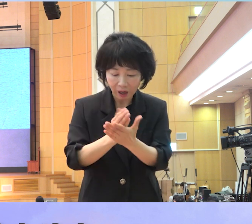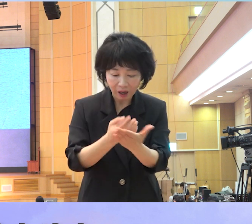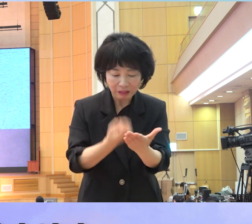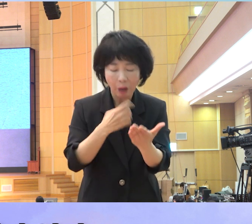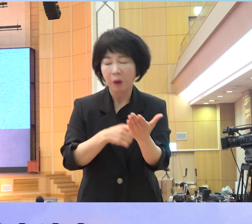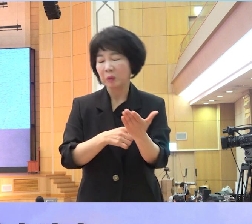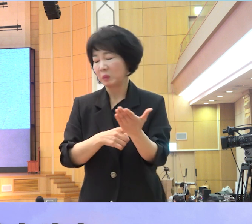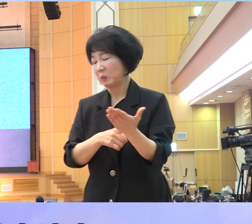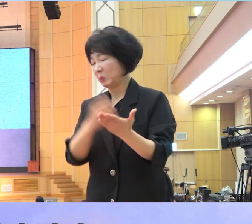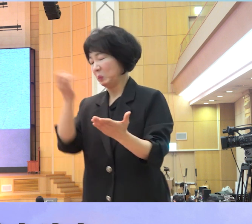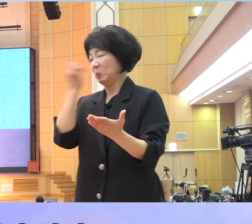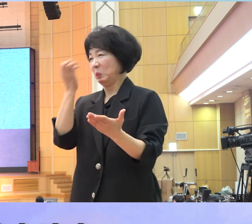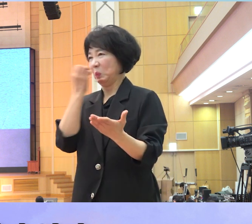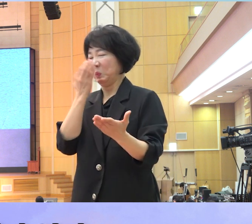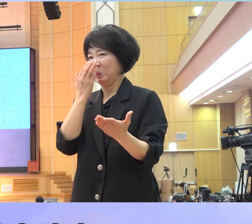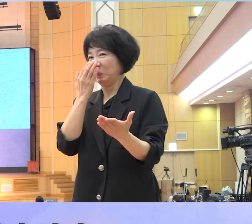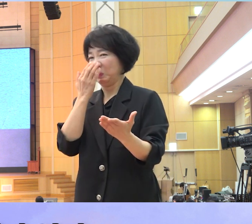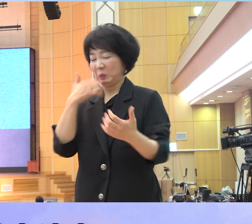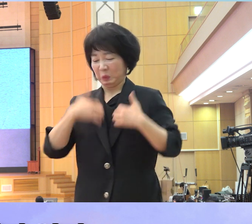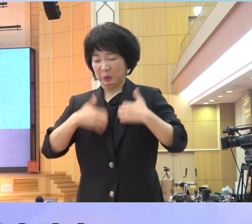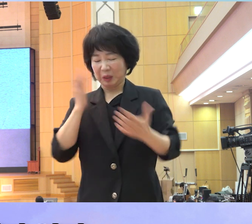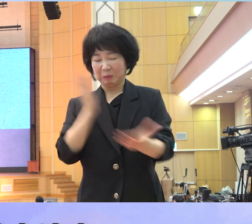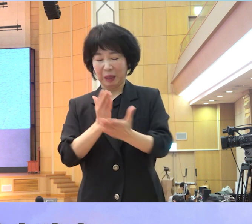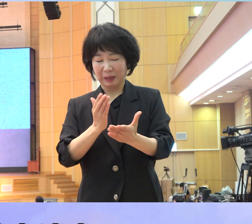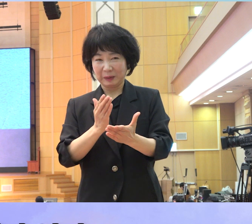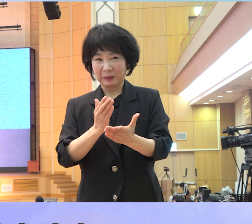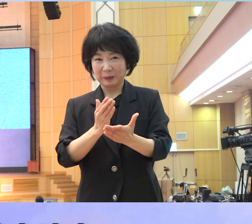또 읽어. 오락을 굳이 아니하며.